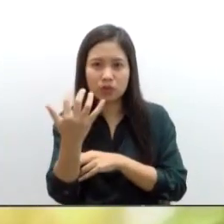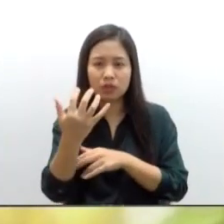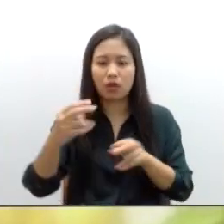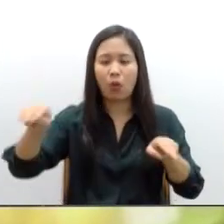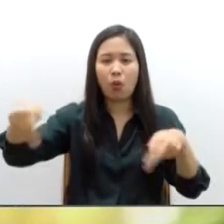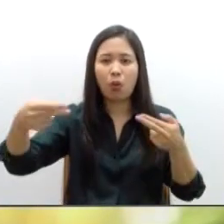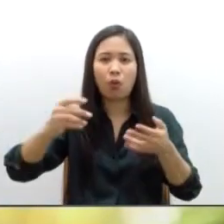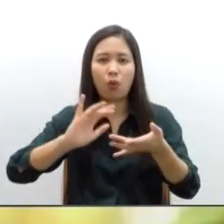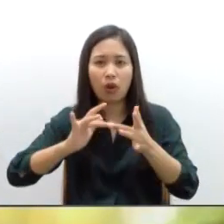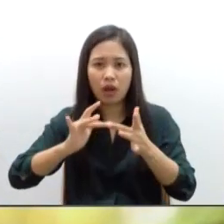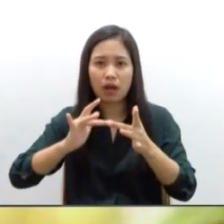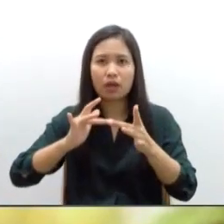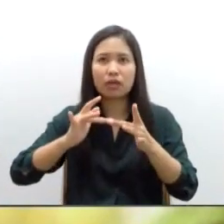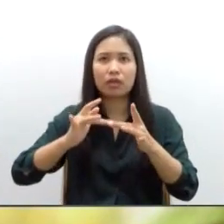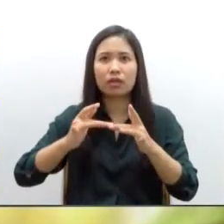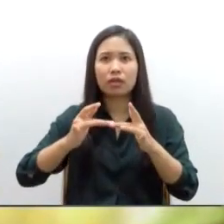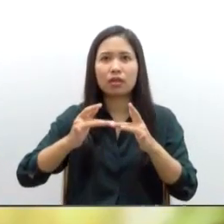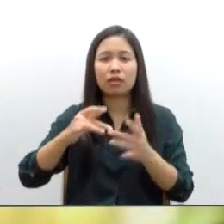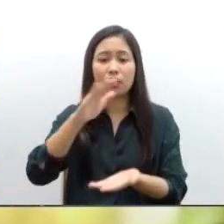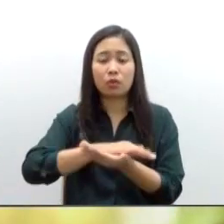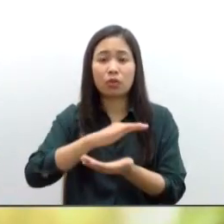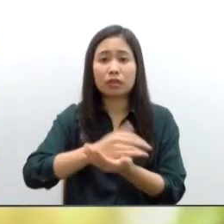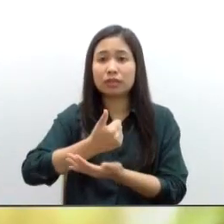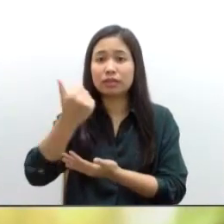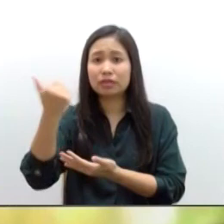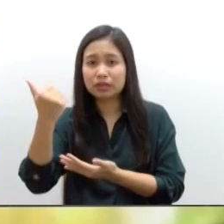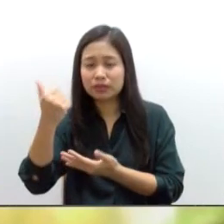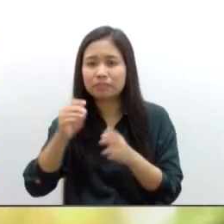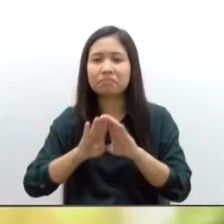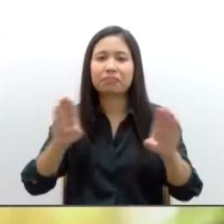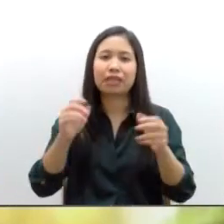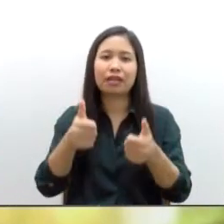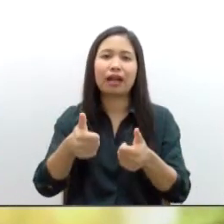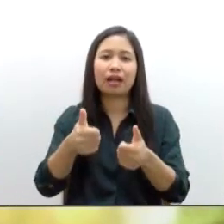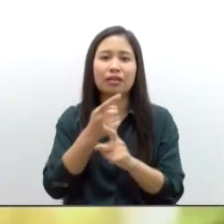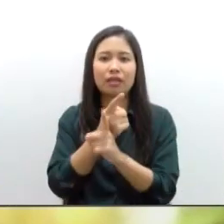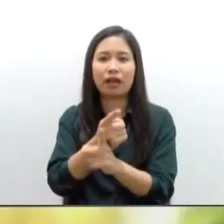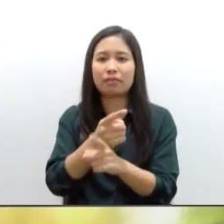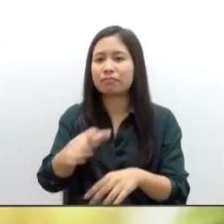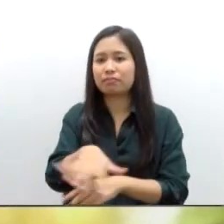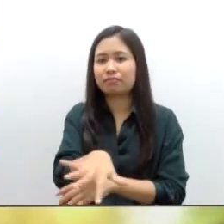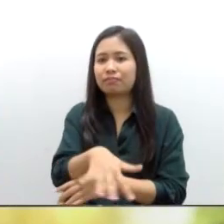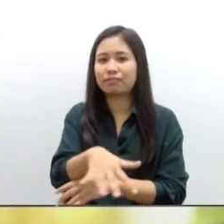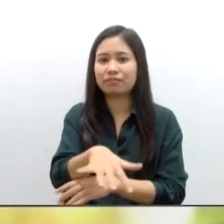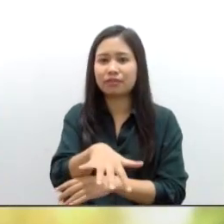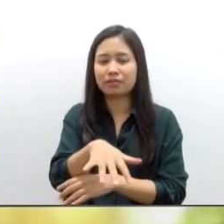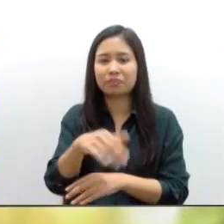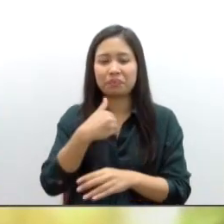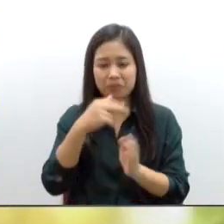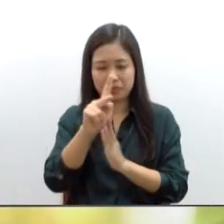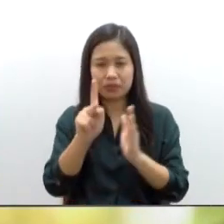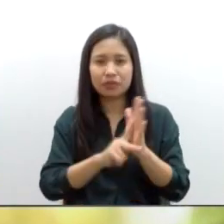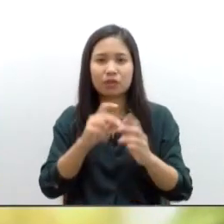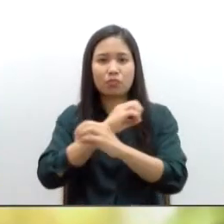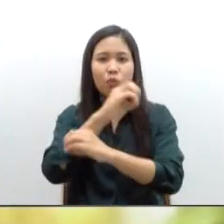น์เสริมโรงเรียนอื่นๆก็เปิดได้ตามปกติโดยมีมาตรการรักษาความปลอด